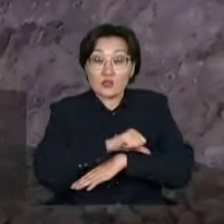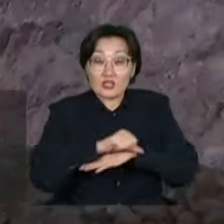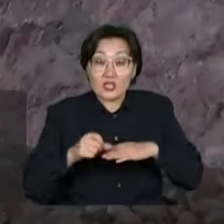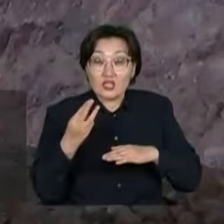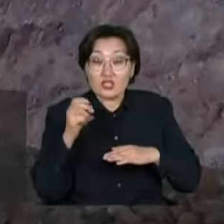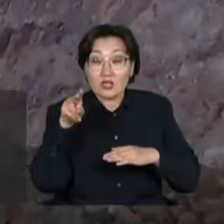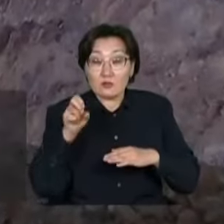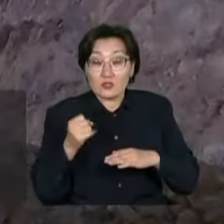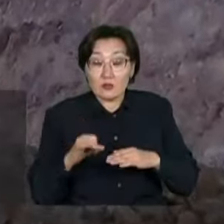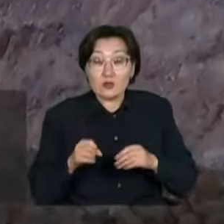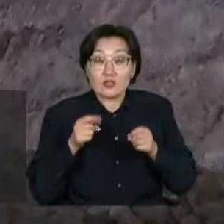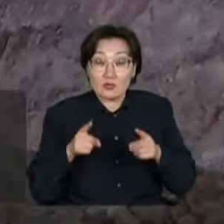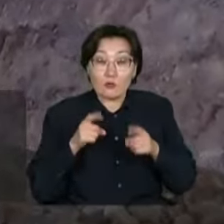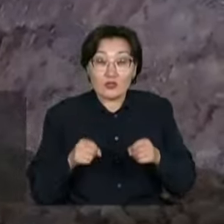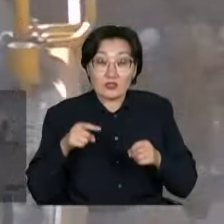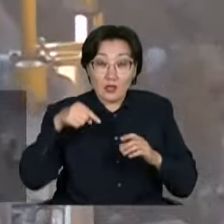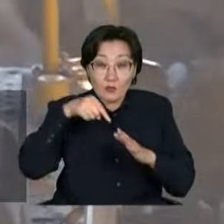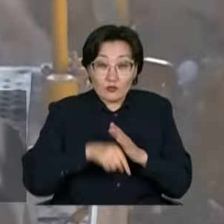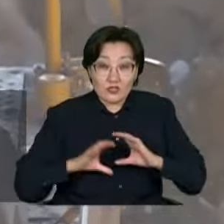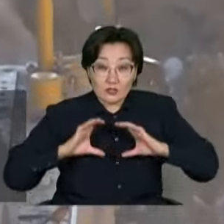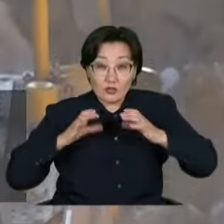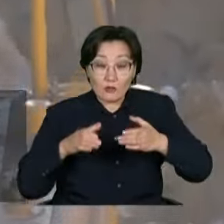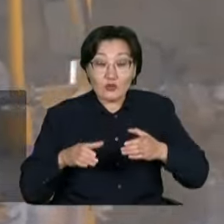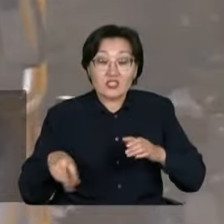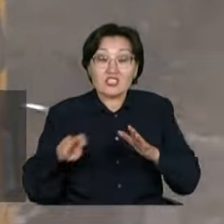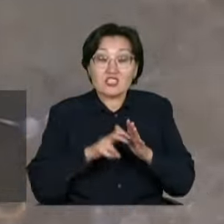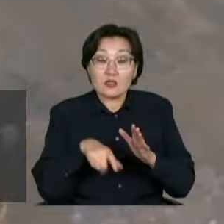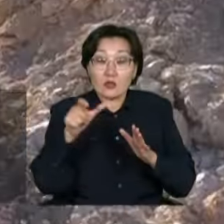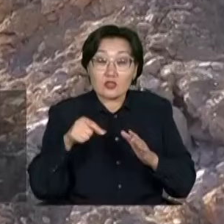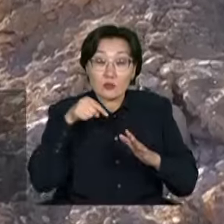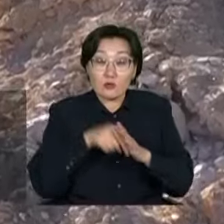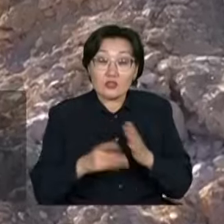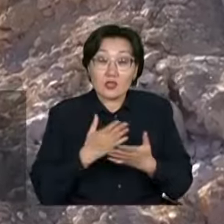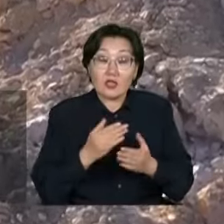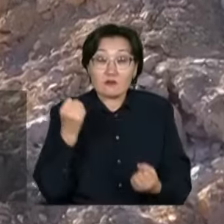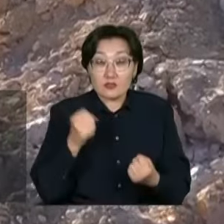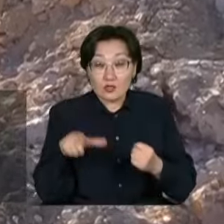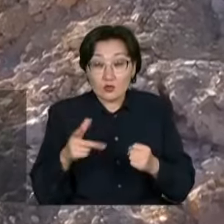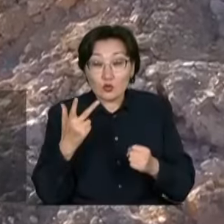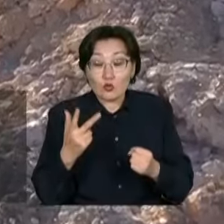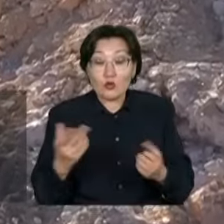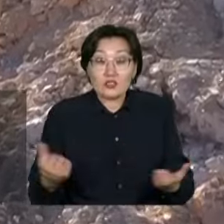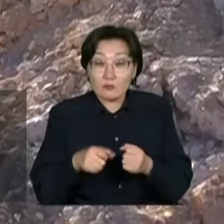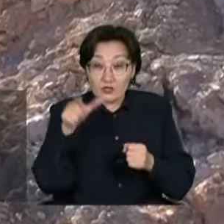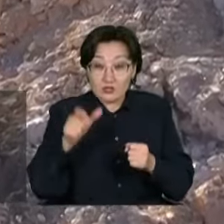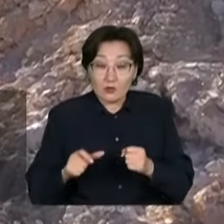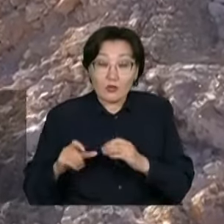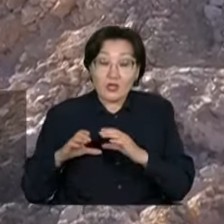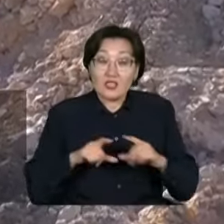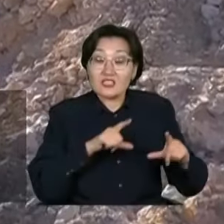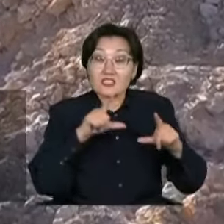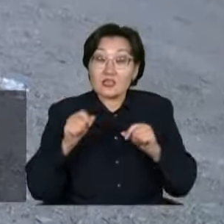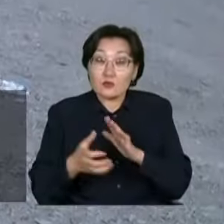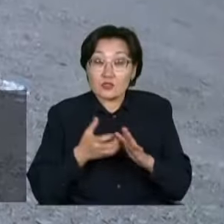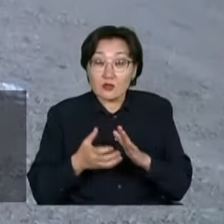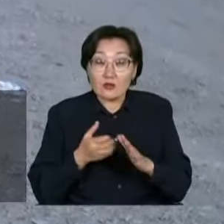шахты «Майкаин-Золото» в воронку провалился автобус с людьми. В салоне находились водители и трое спасателей. Они ехали на вызов.